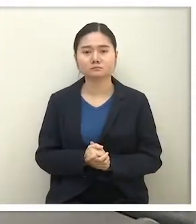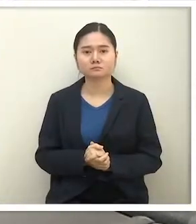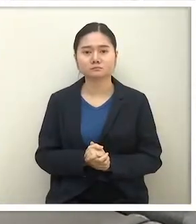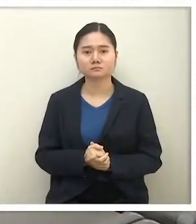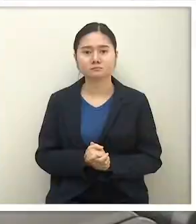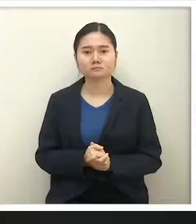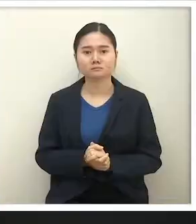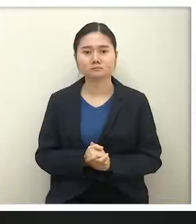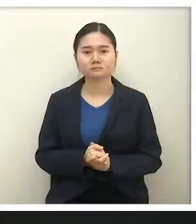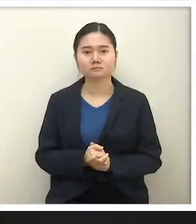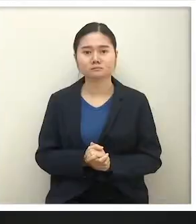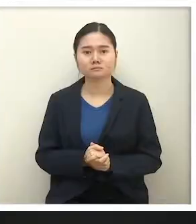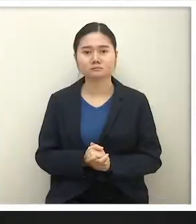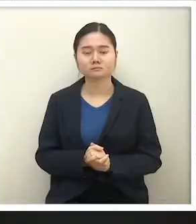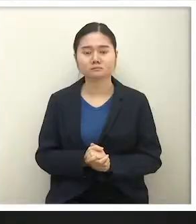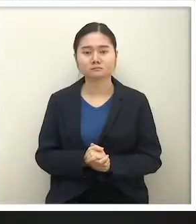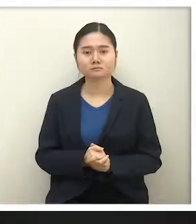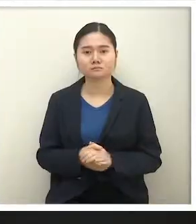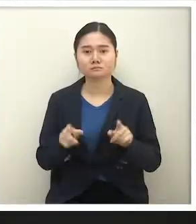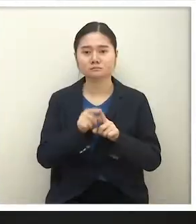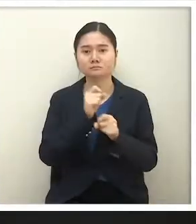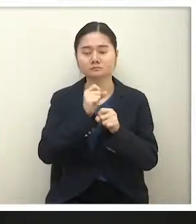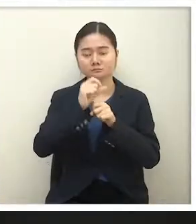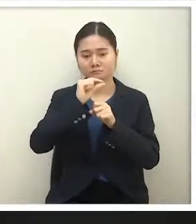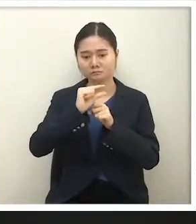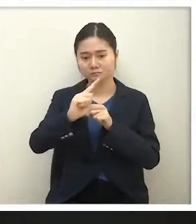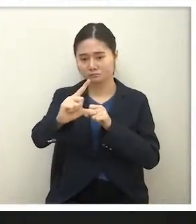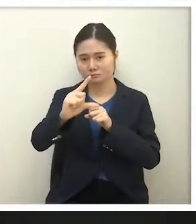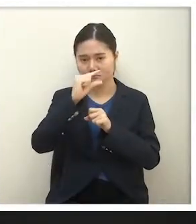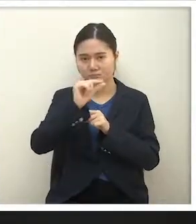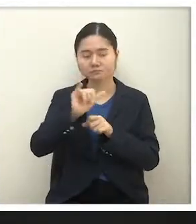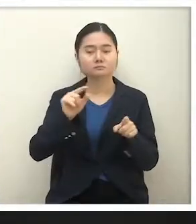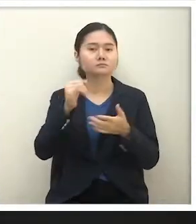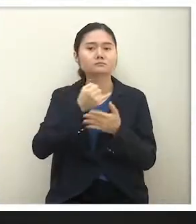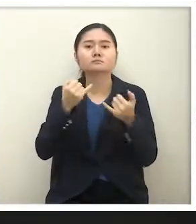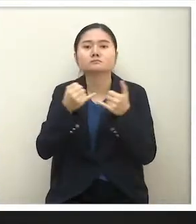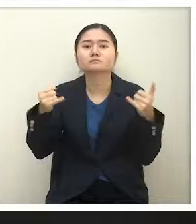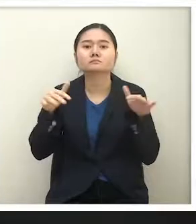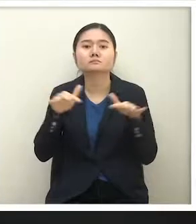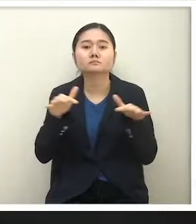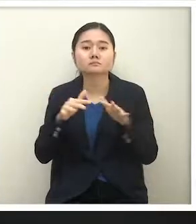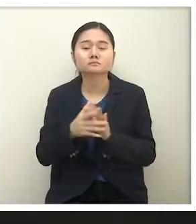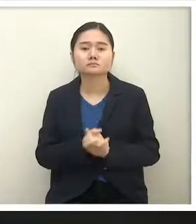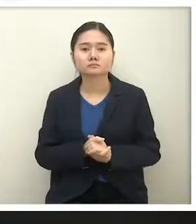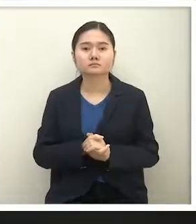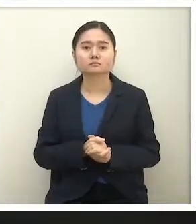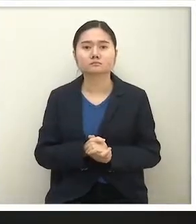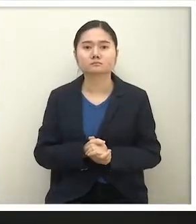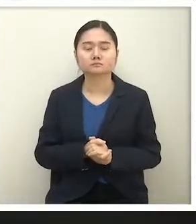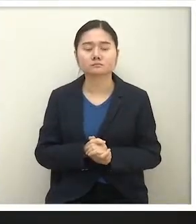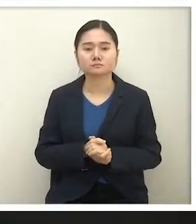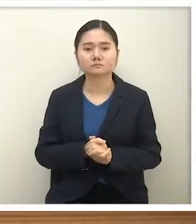โดยยังไม่ใส่ระยะมิติอะไรทั้งสิ้นจะวาดลายเส้นขึ้นมานะครับแล้ว